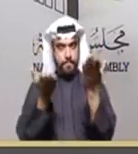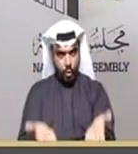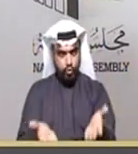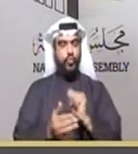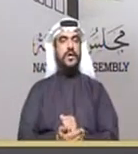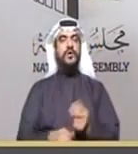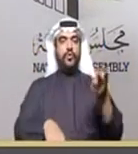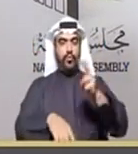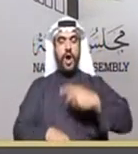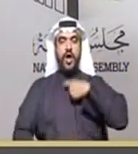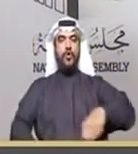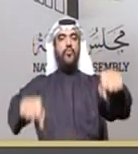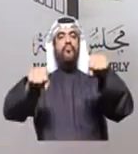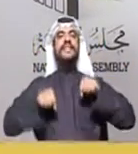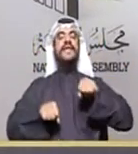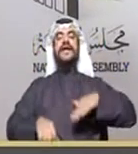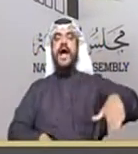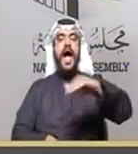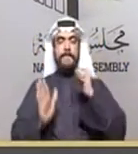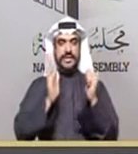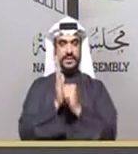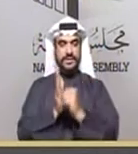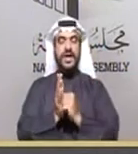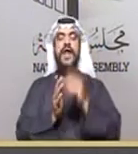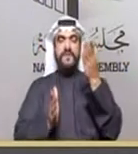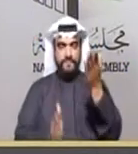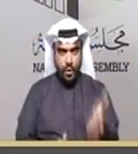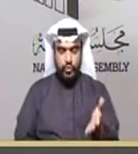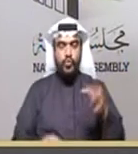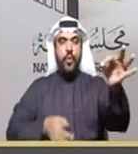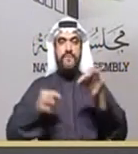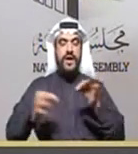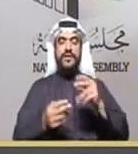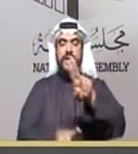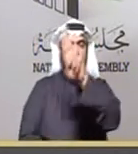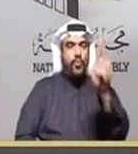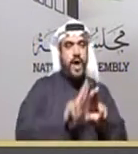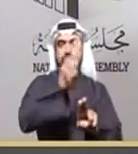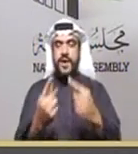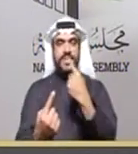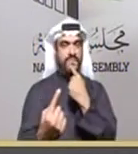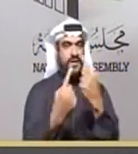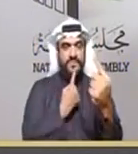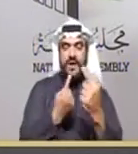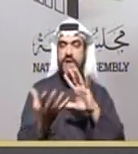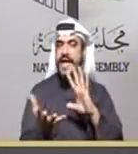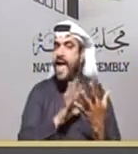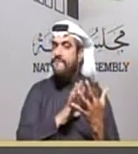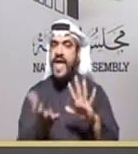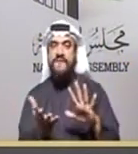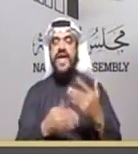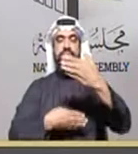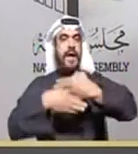الإسكان ومدير عام الرعاية السكنية والفريق الفني والأخوة أعضاء اللجنة الزملاء